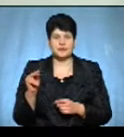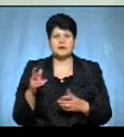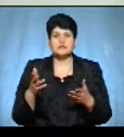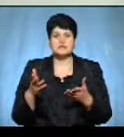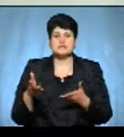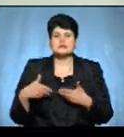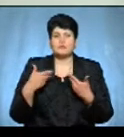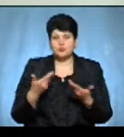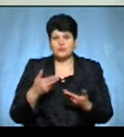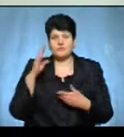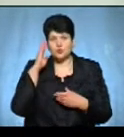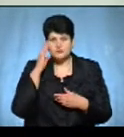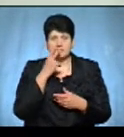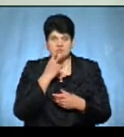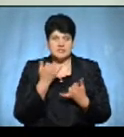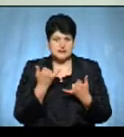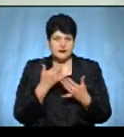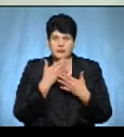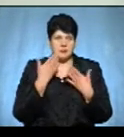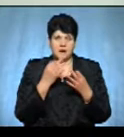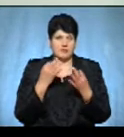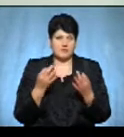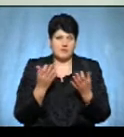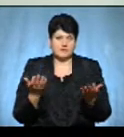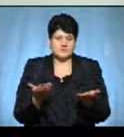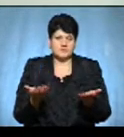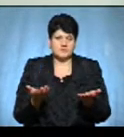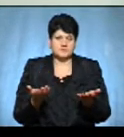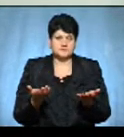запропонував хлопцям, дивіться, зараз фактично немає ніяких